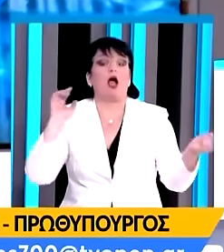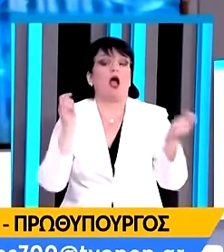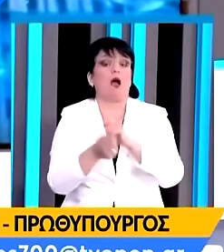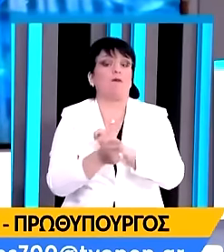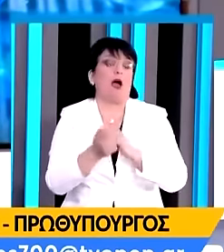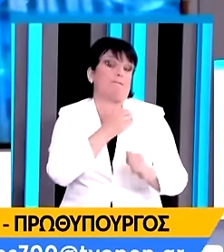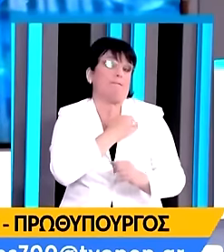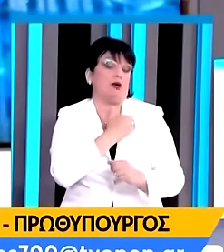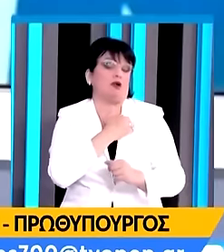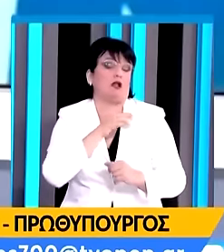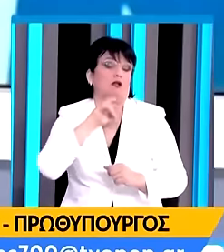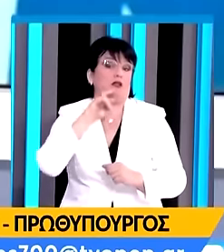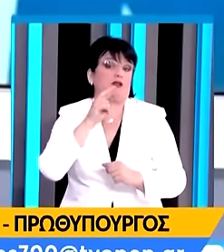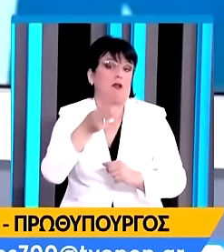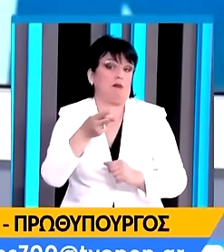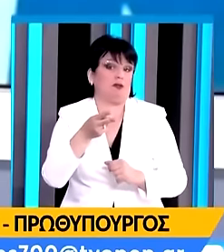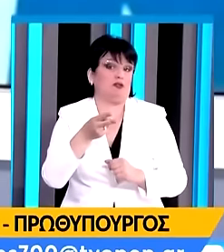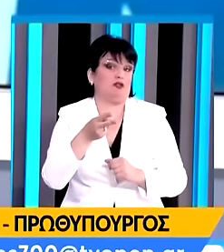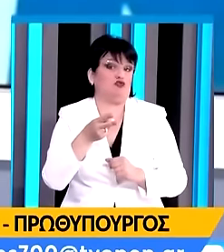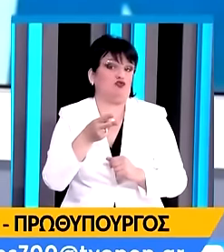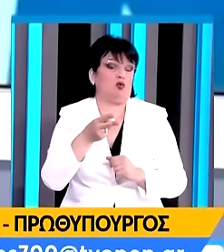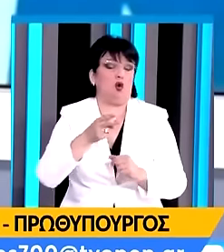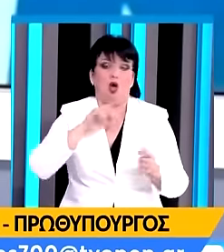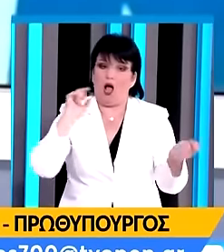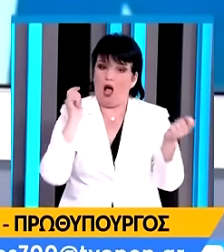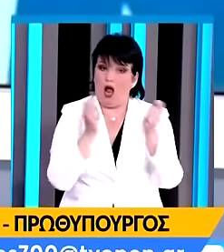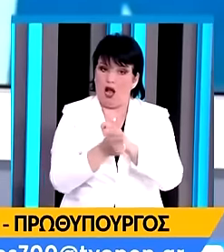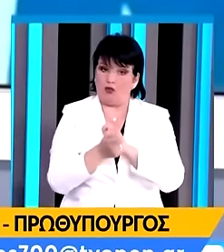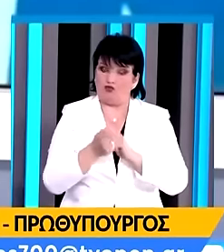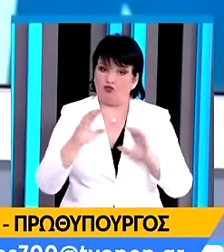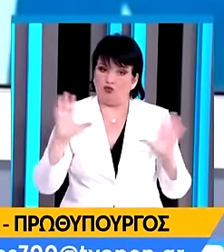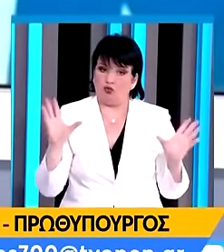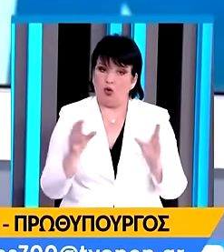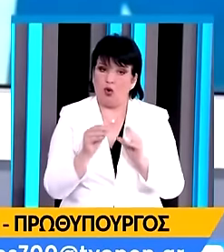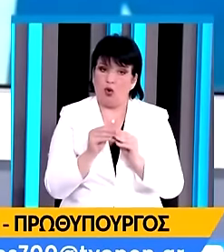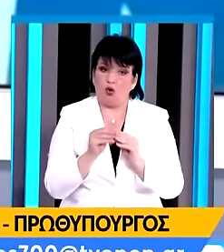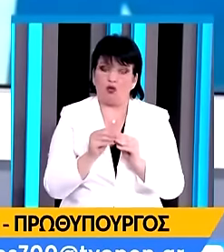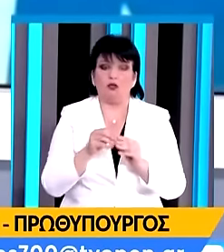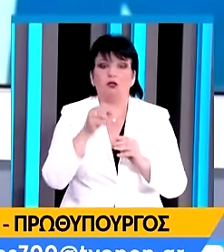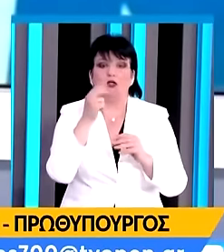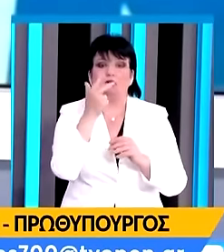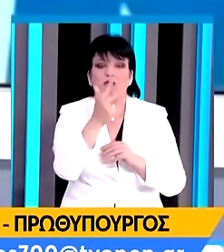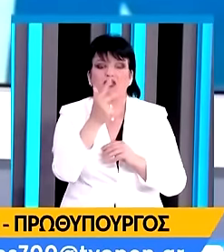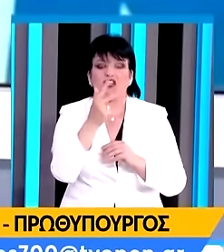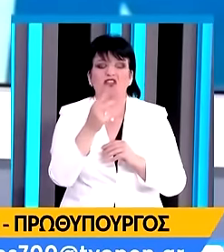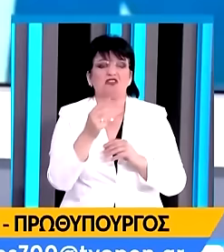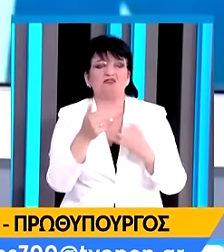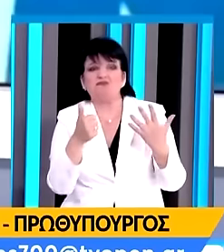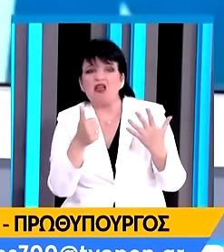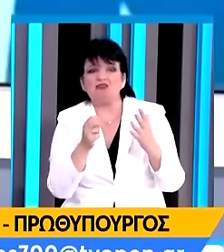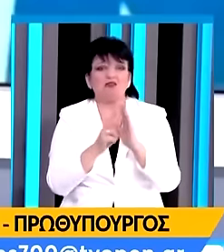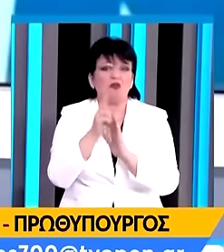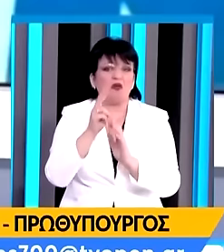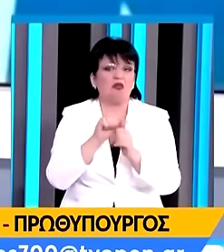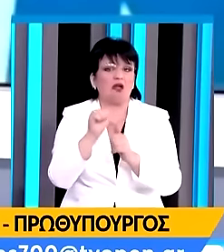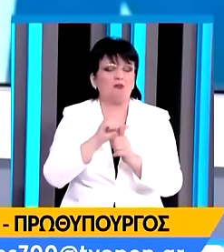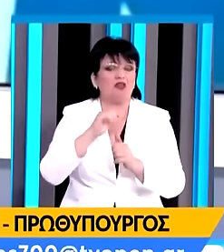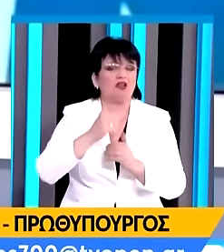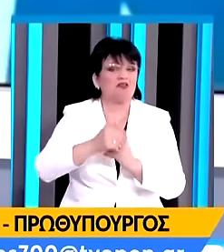με ρωτάτε, θα σας απαντήσω ειλικρινά. Άμα με ρωτάτε αν περιμένω ότι στους επόμενους 3, 6, 12 μήνες θα έχουμε